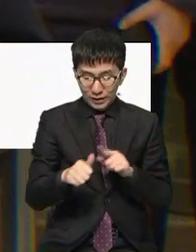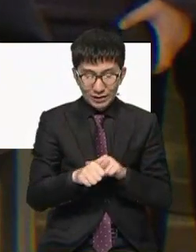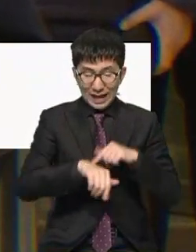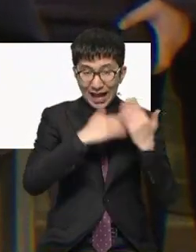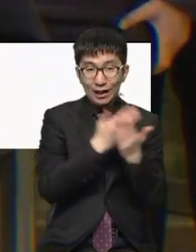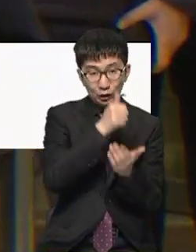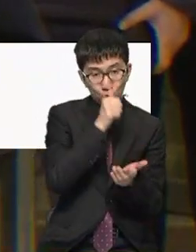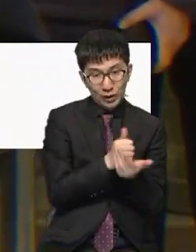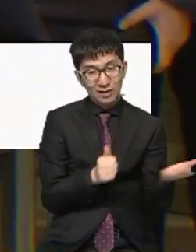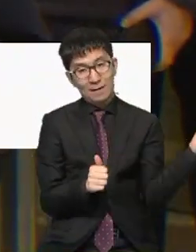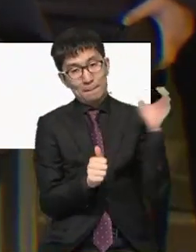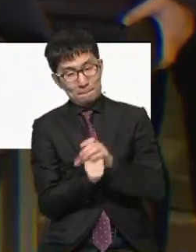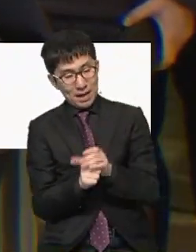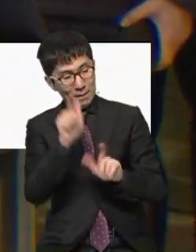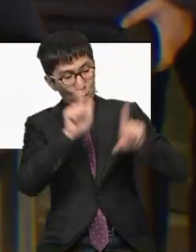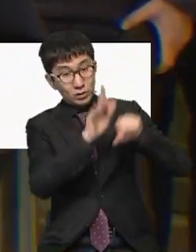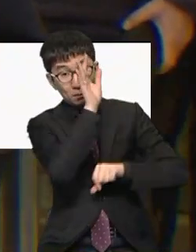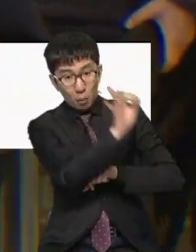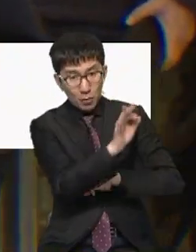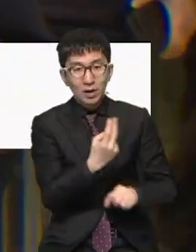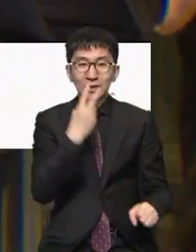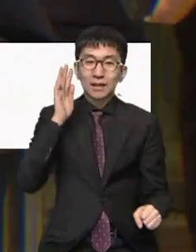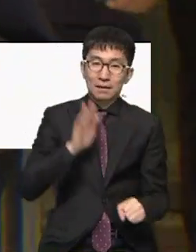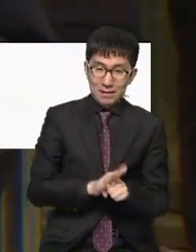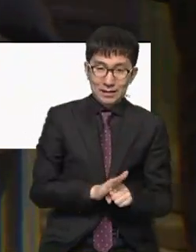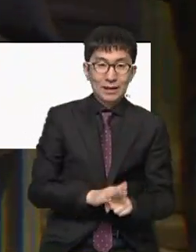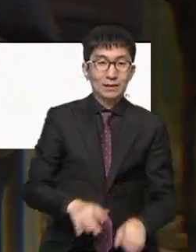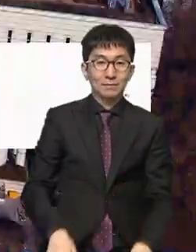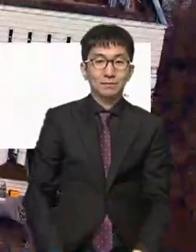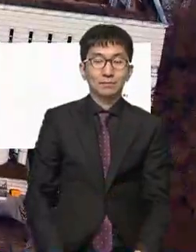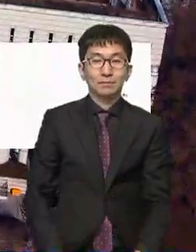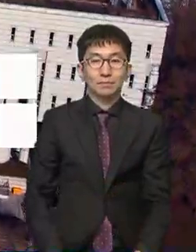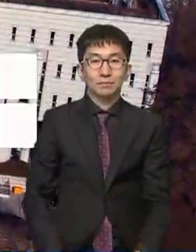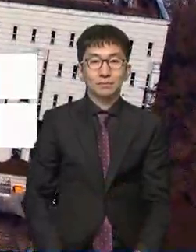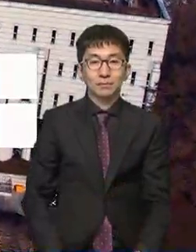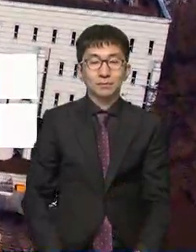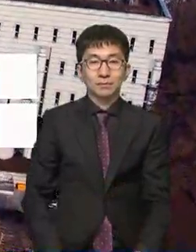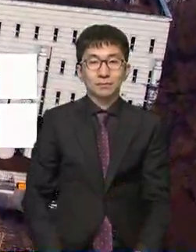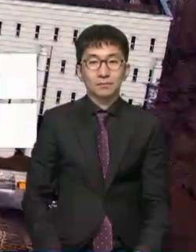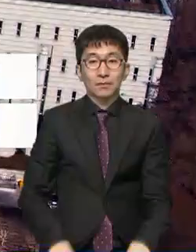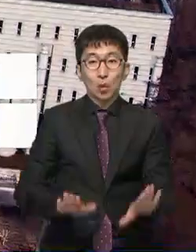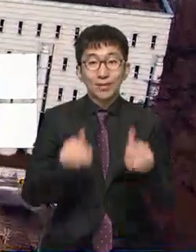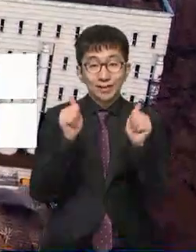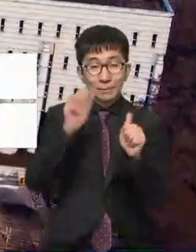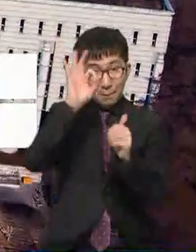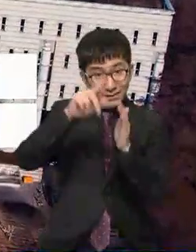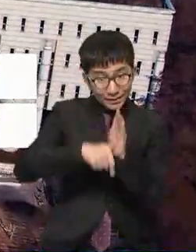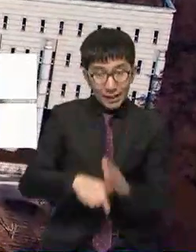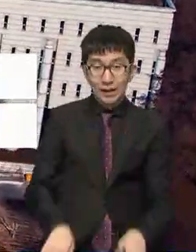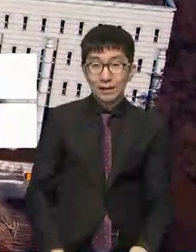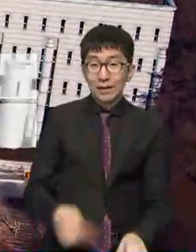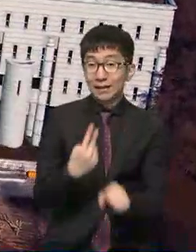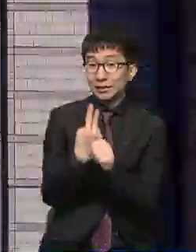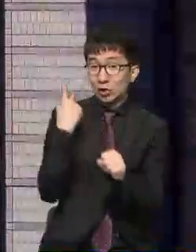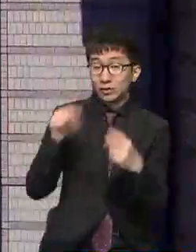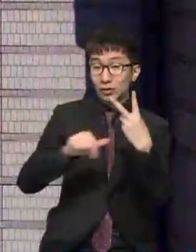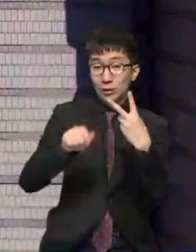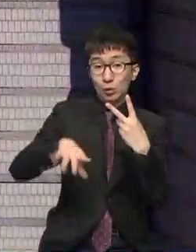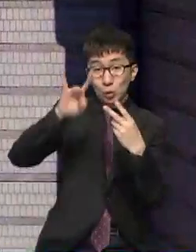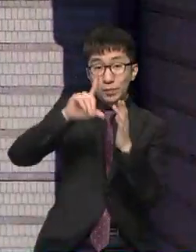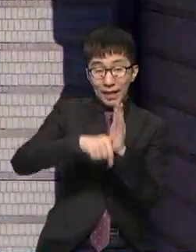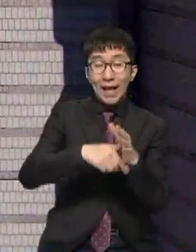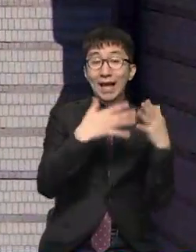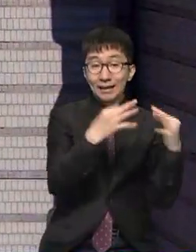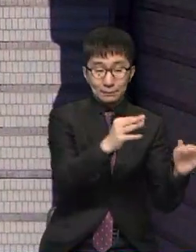책임을 떠넘기려는 태도에 대해 개탄스러운 입장을 가지고 있습니다. 오늘 재판에선 재작년 2월 초에도 김용